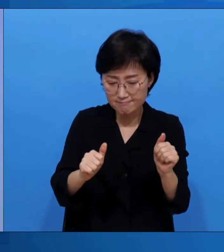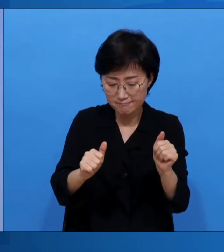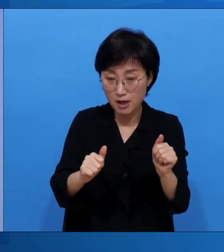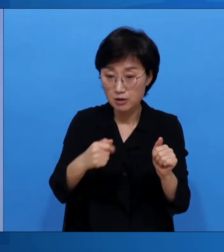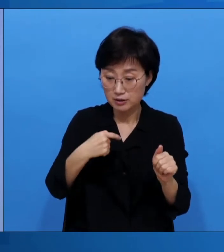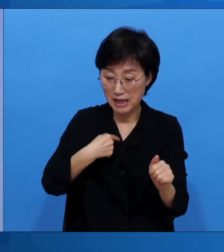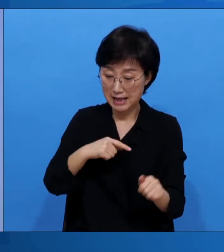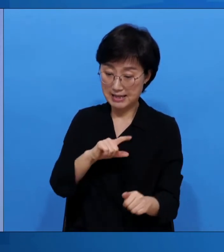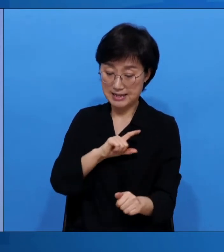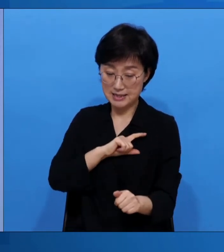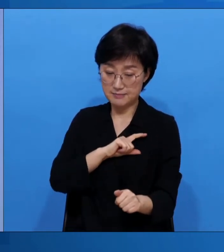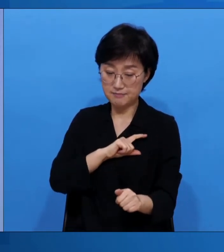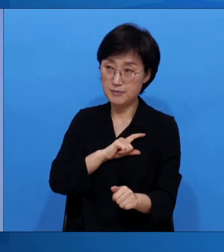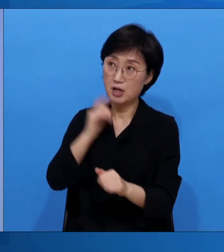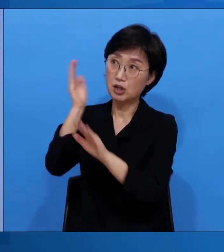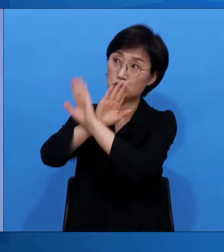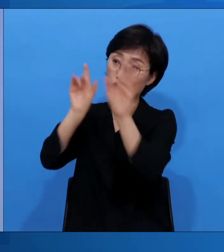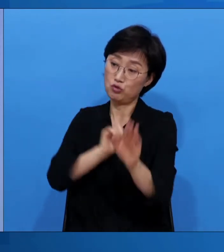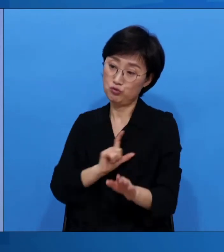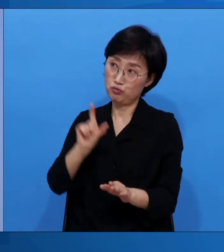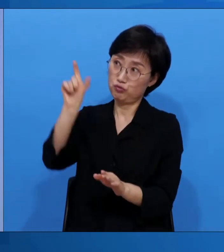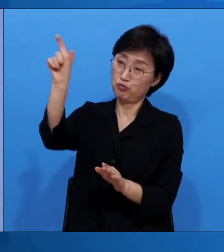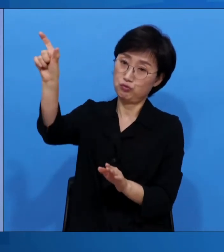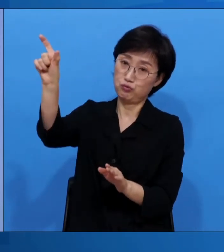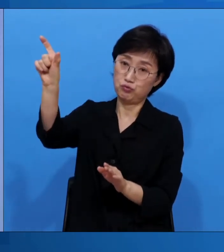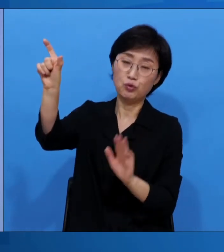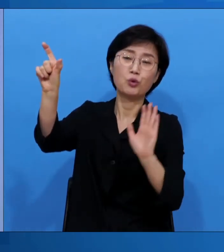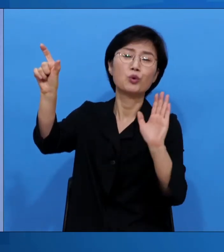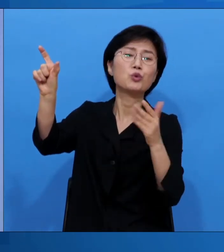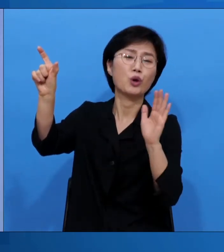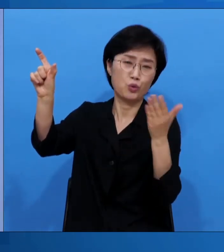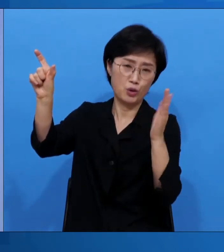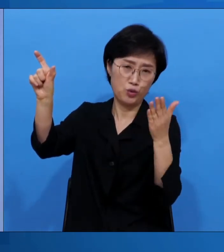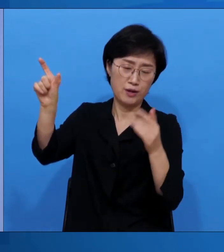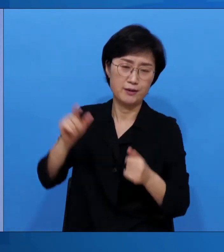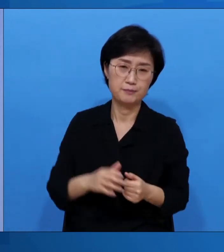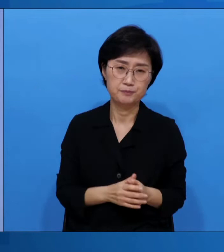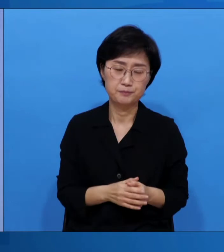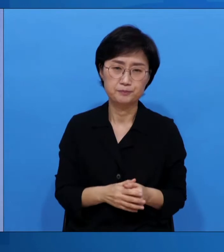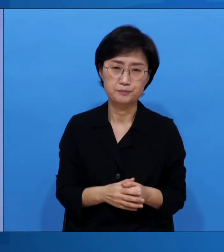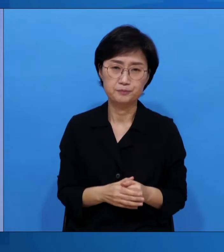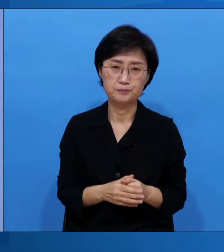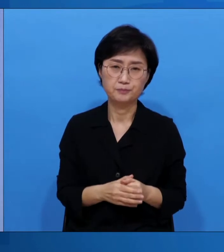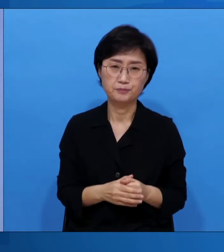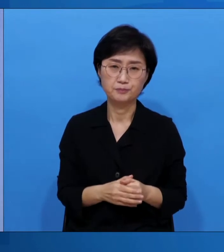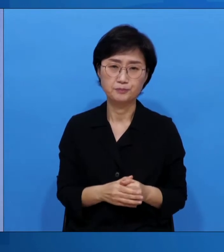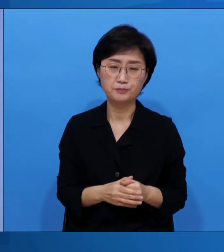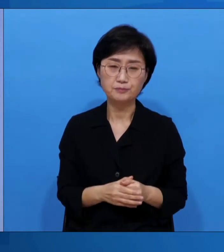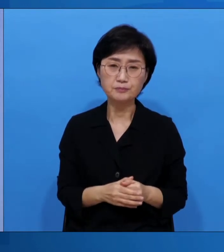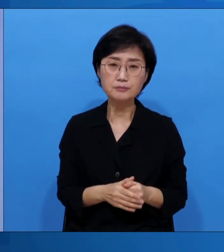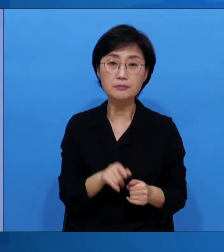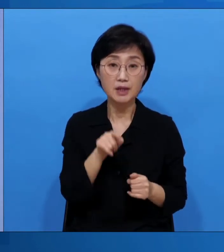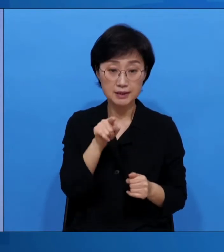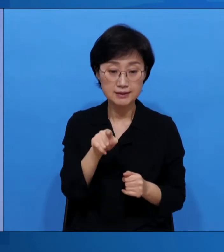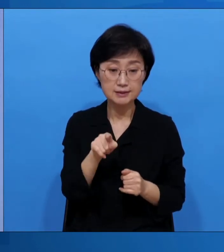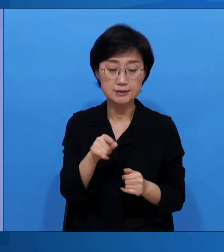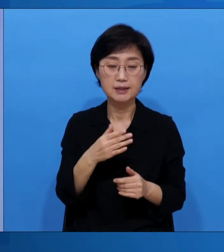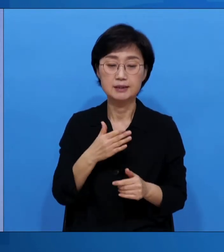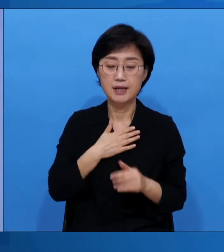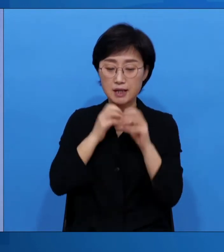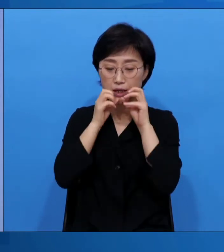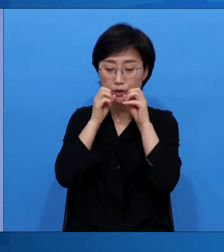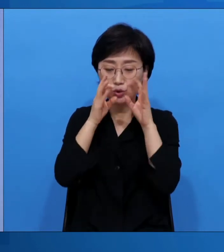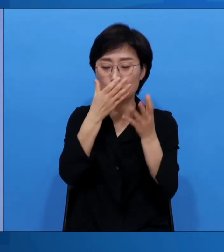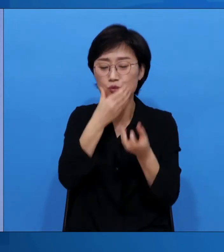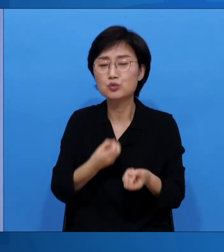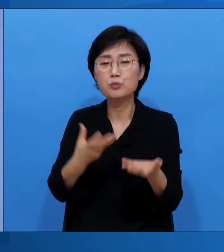power to raise up these laborers and write these names on the book of the kingdom of heaven to do this work of 237. 그게 여러분이 받을 전도입니다. This is